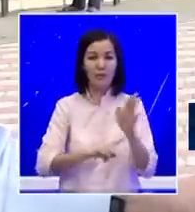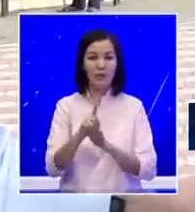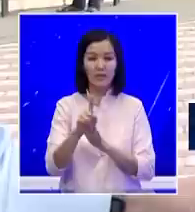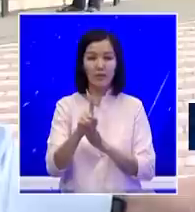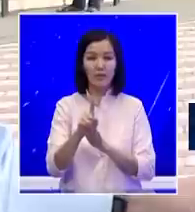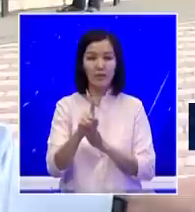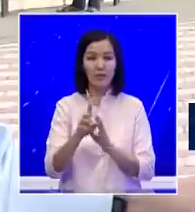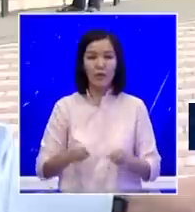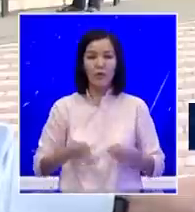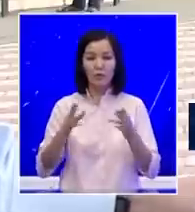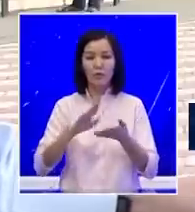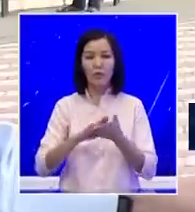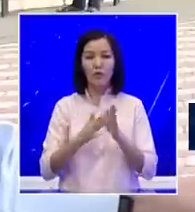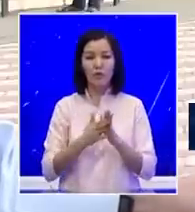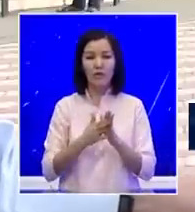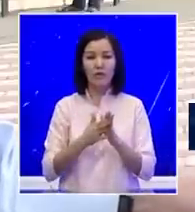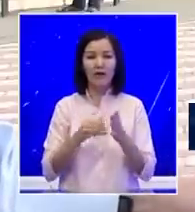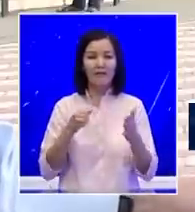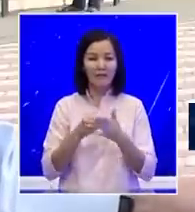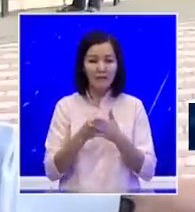Осы төтенше жағдай болған соң жұмыста қалып,